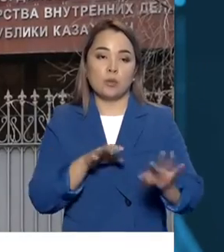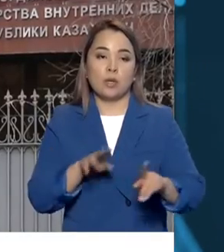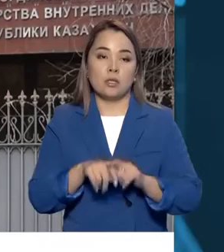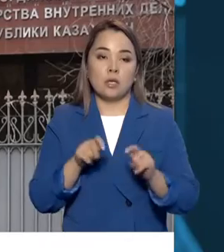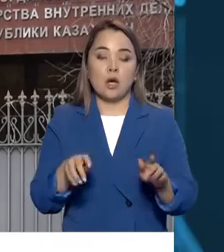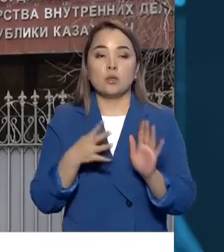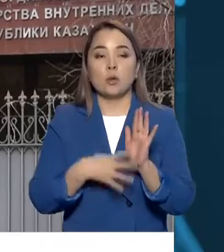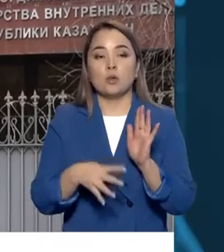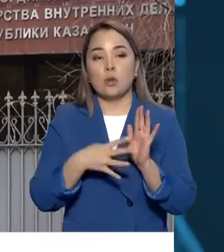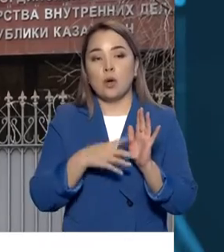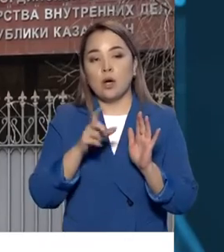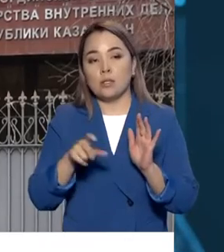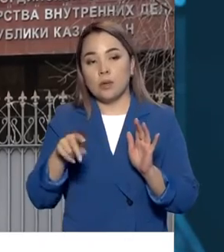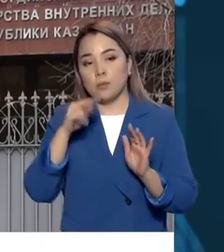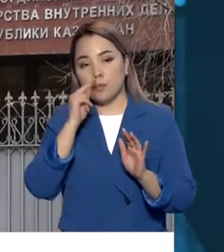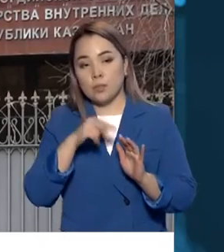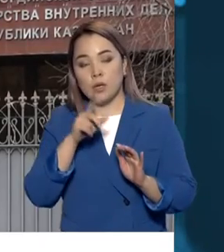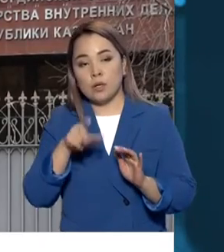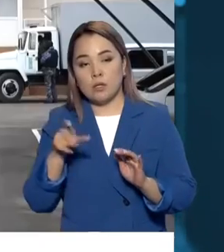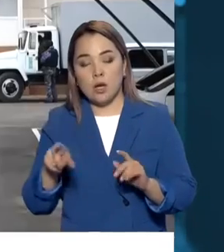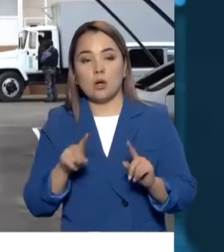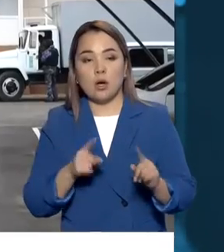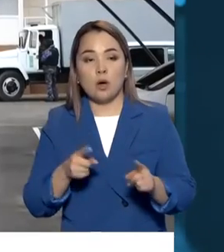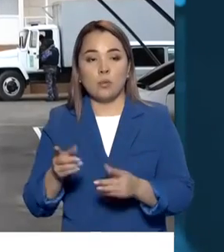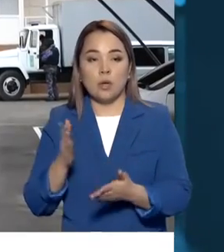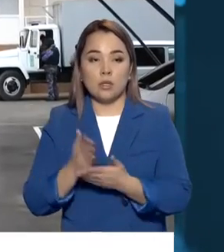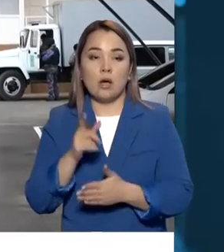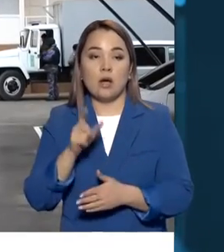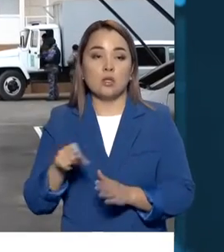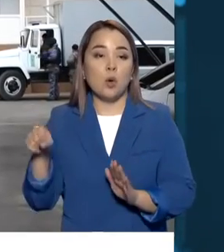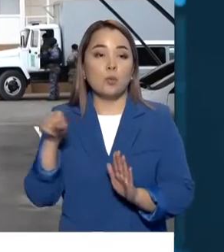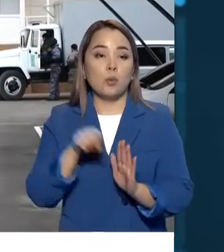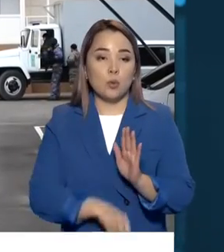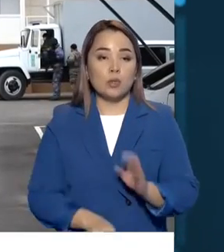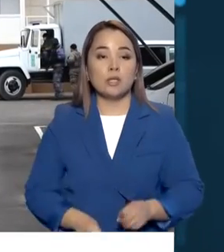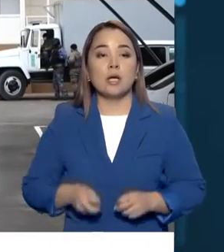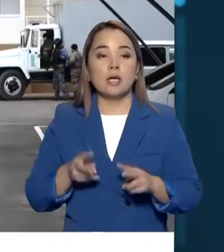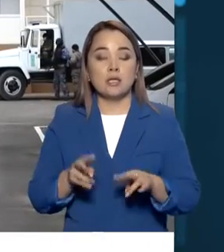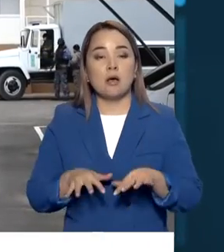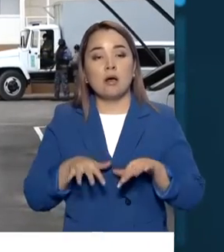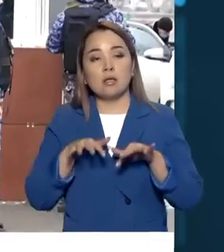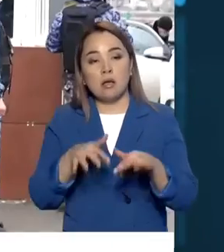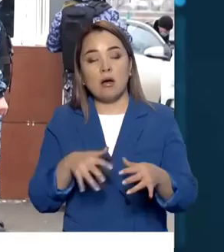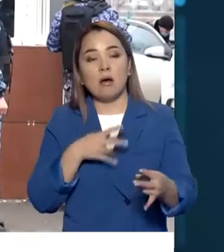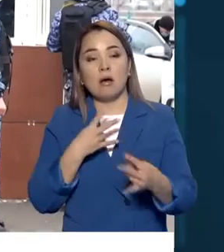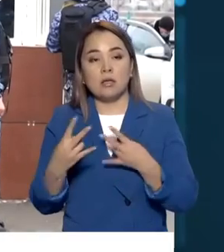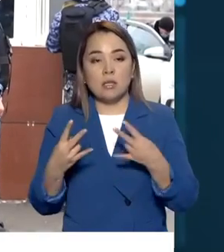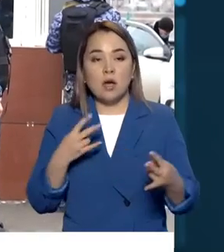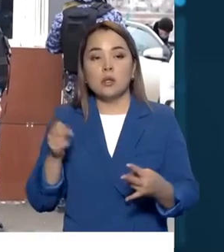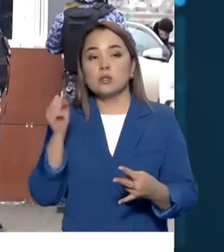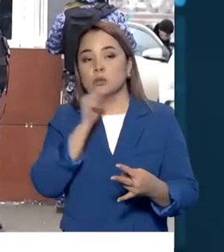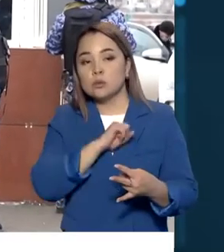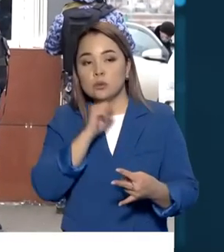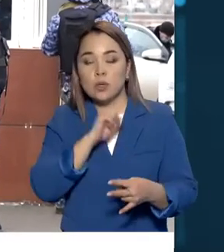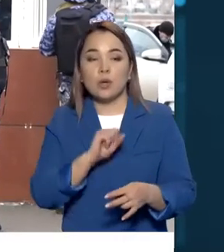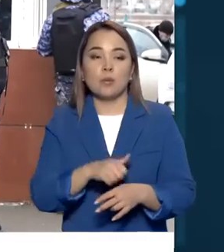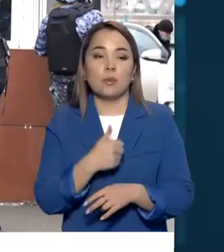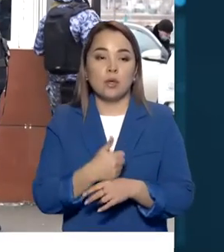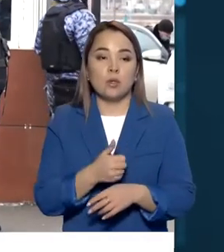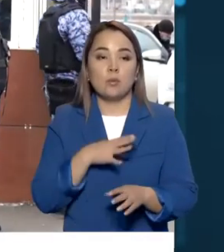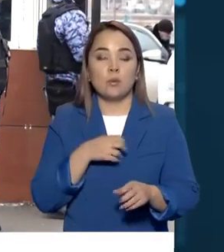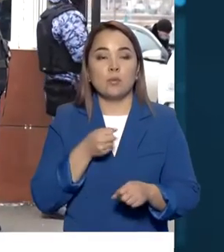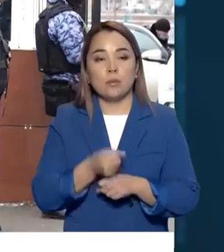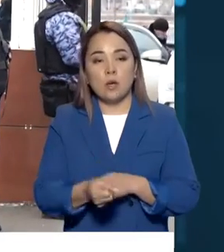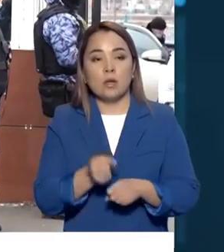күдікті қамауда отыр. Оларға кісі өлтіру, террорлық акт, қарақшылық және билік өкіліне күш